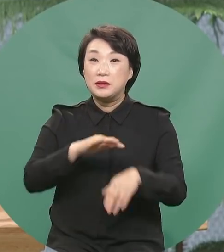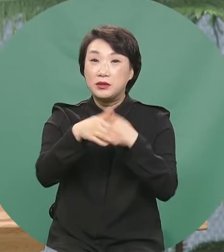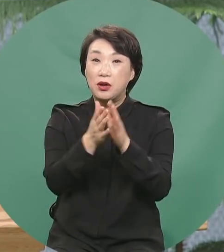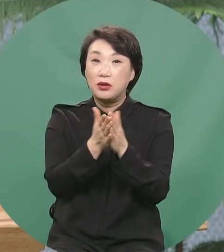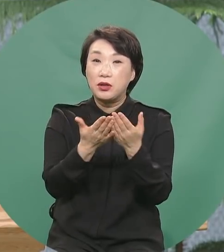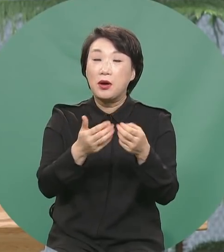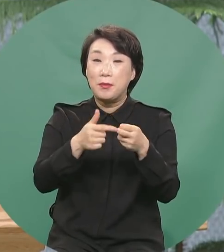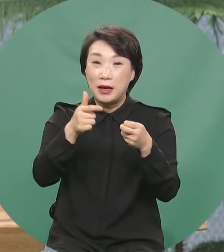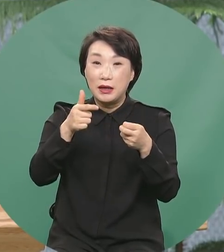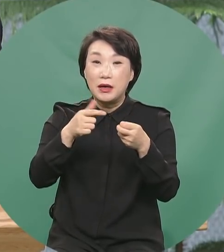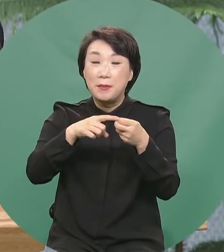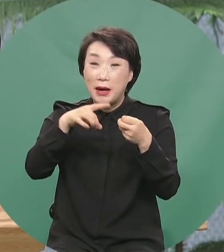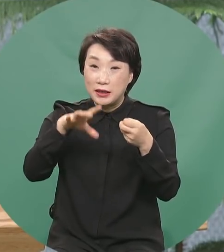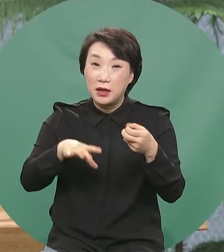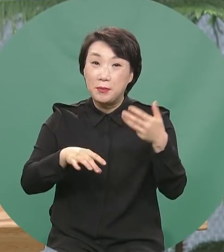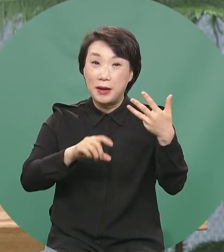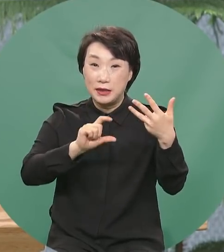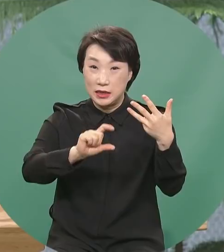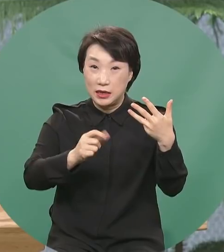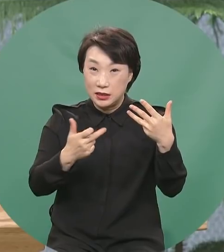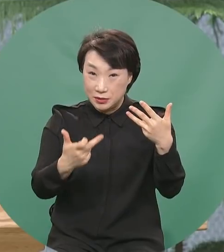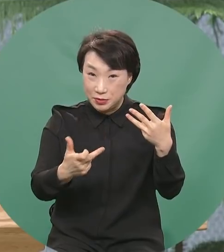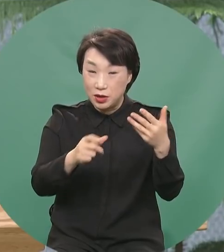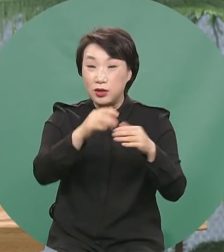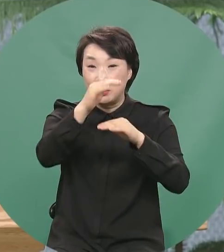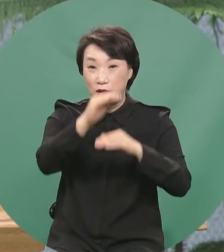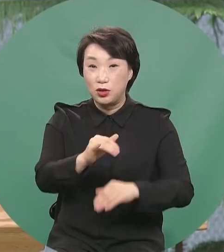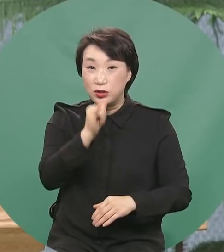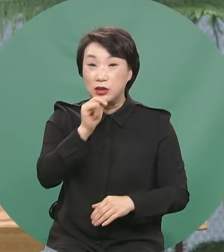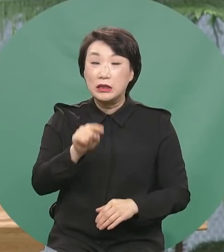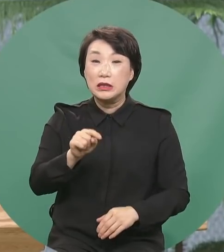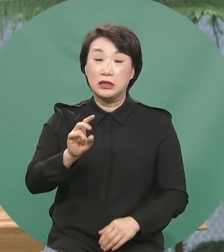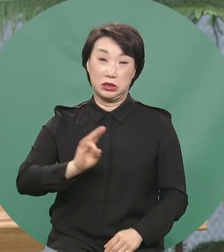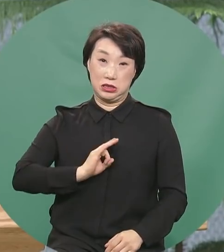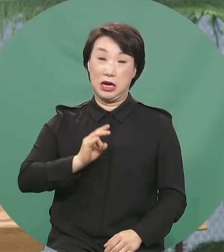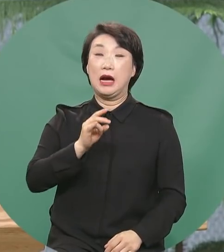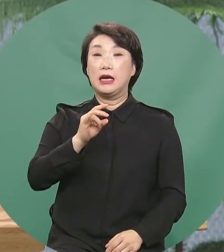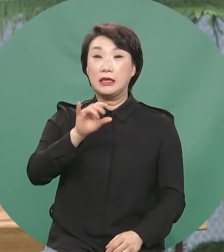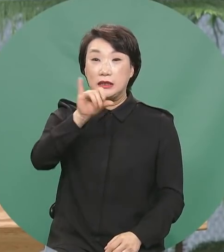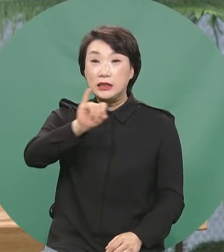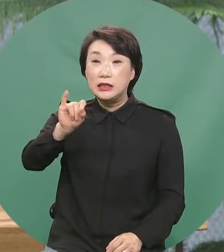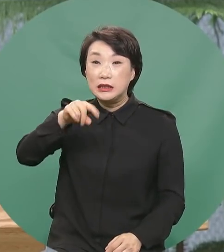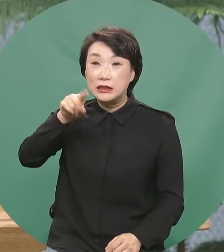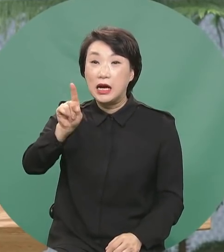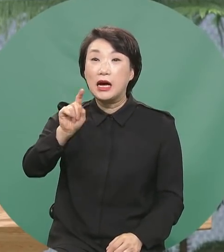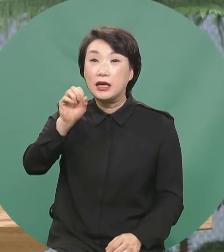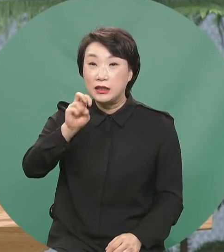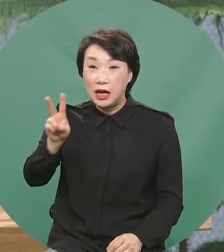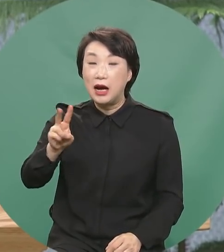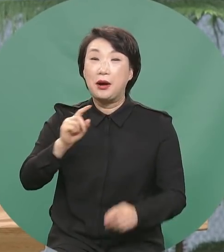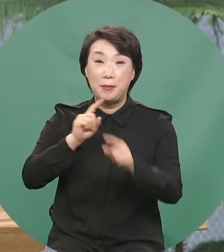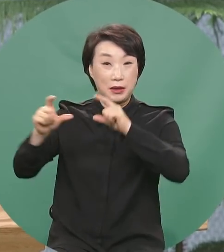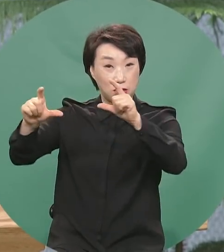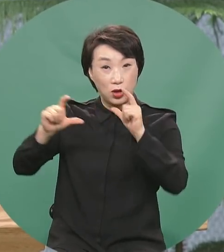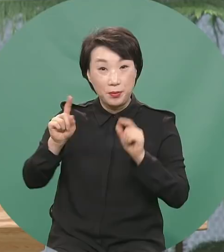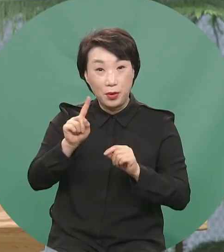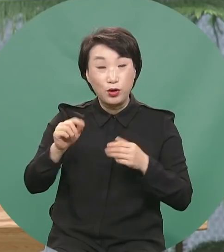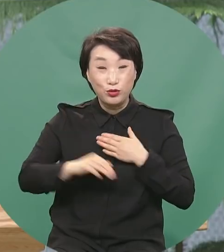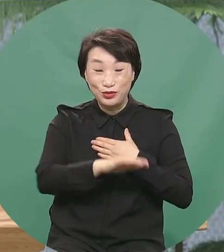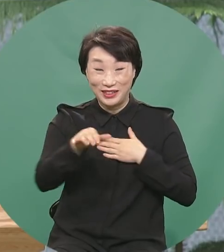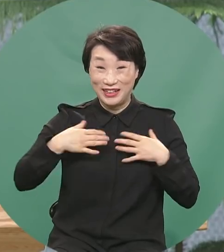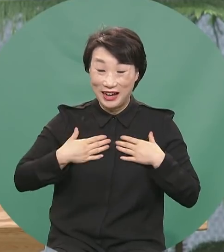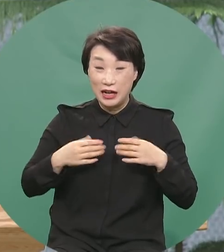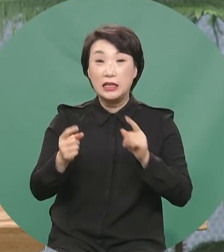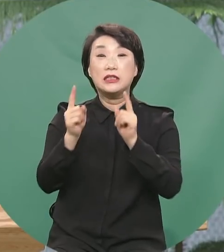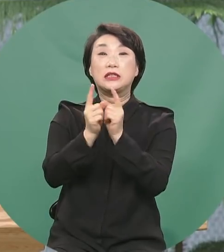마태복음 8장 17절 본문에 이는 선지자 이사야로 하신 말씀에 우리 연약한 것을